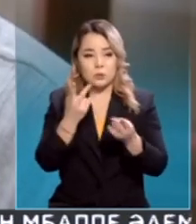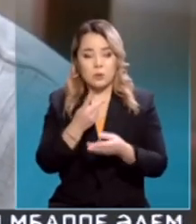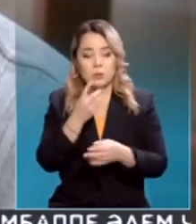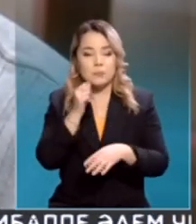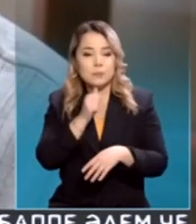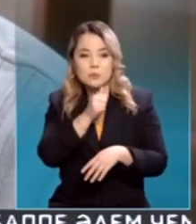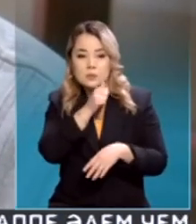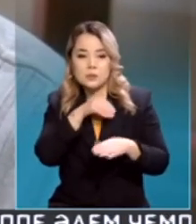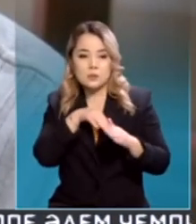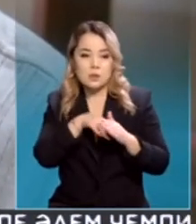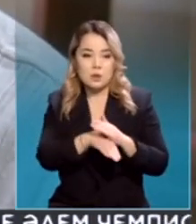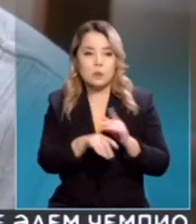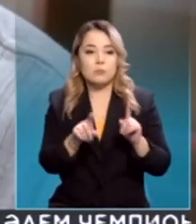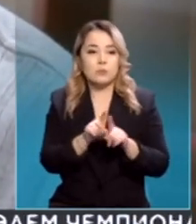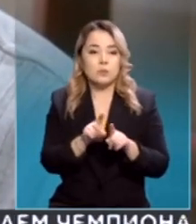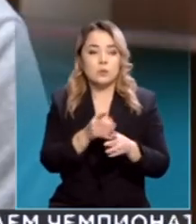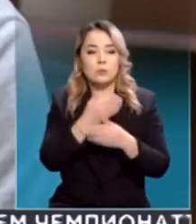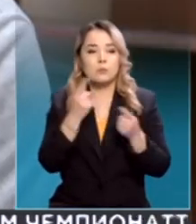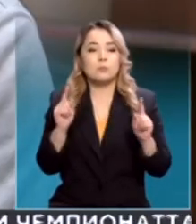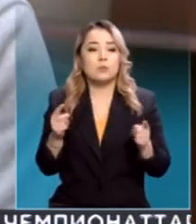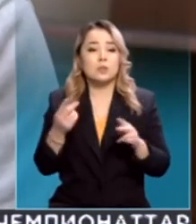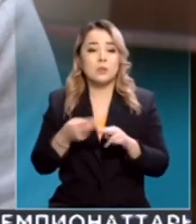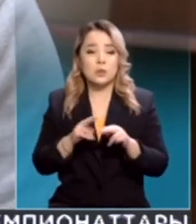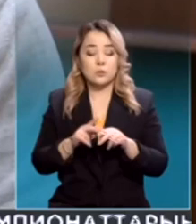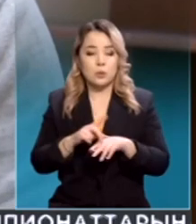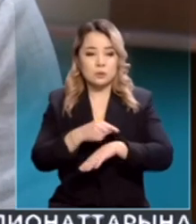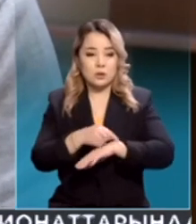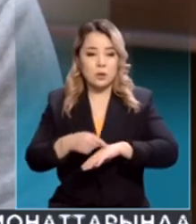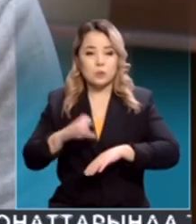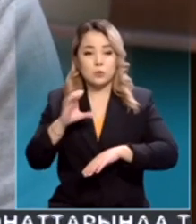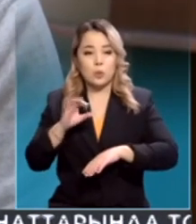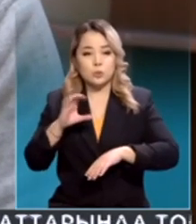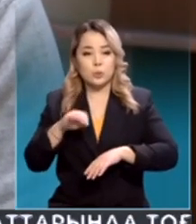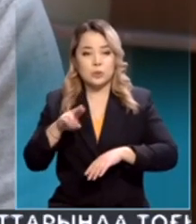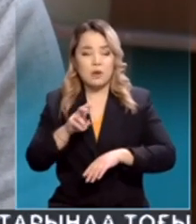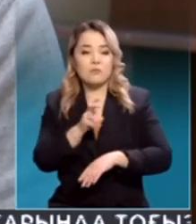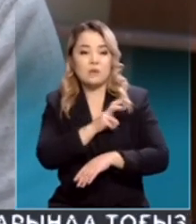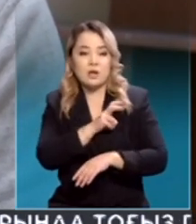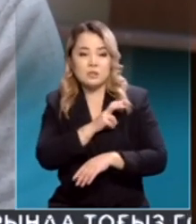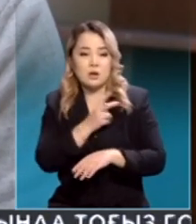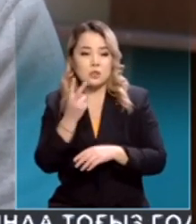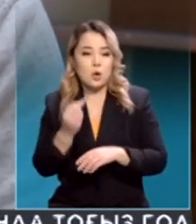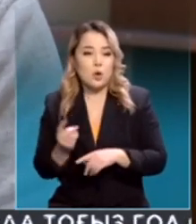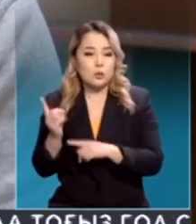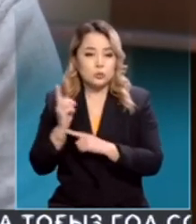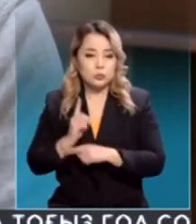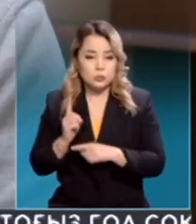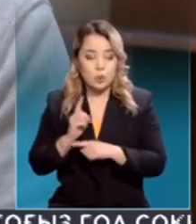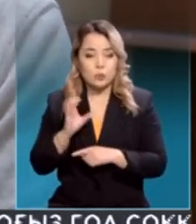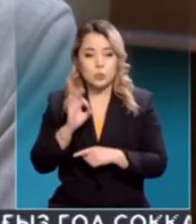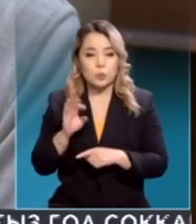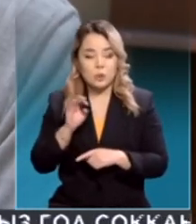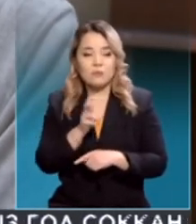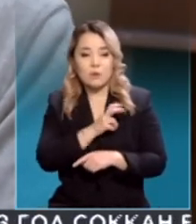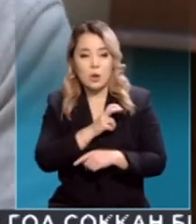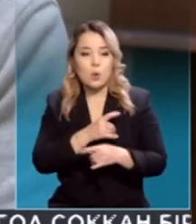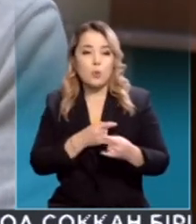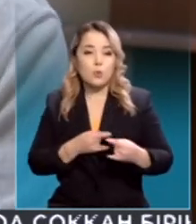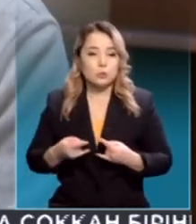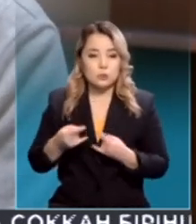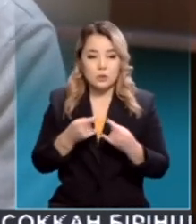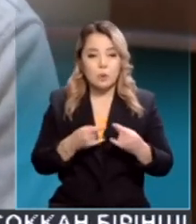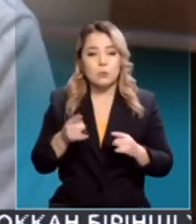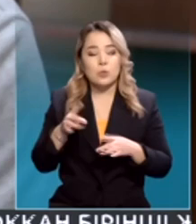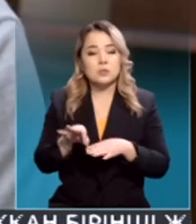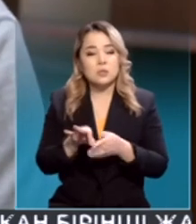Көрсетпеді оған уже қарайып бара жатқанда, неге көрсеткен жоқ? Сосудистый врачты 2 күн күттік. Сосудистый врач келу үшін УЗИ өткізу керек. Неге